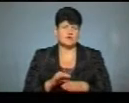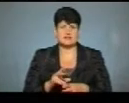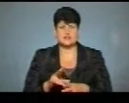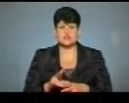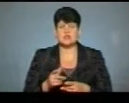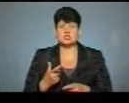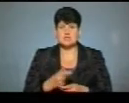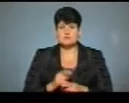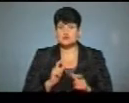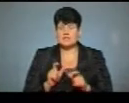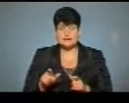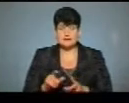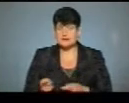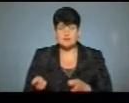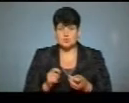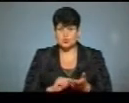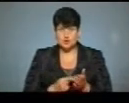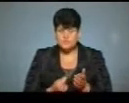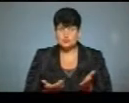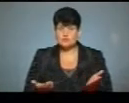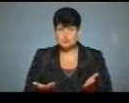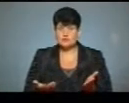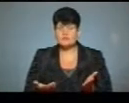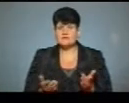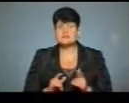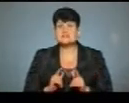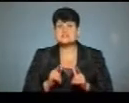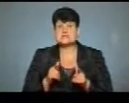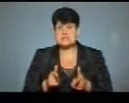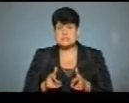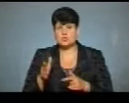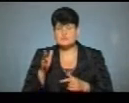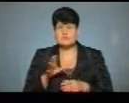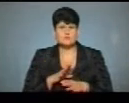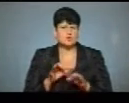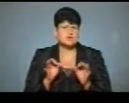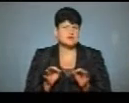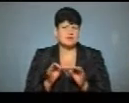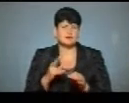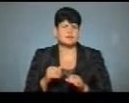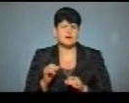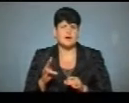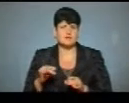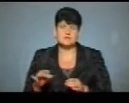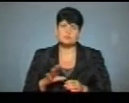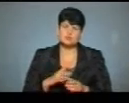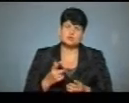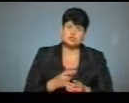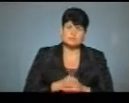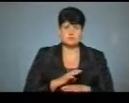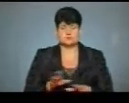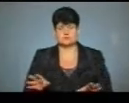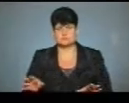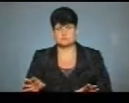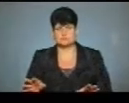який не приносив таку довідку, однозначно в закладі освіти не було ніяких даних про те, чи щеплений студент чи